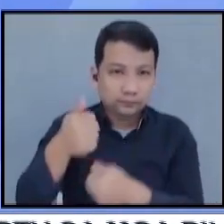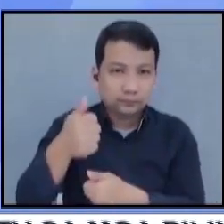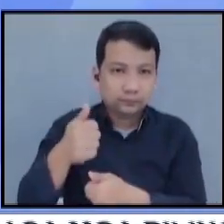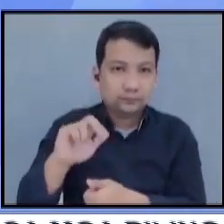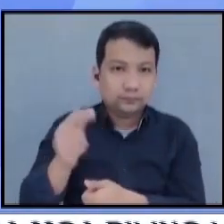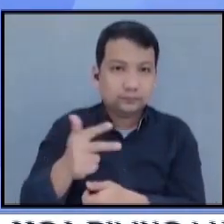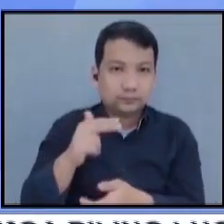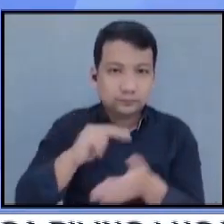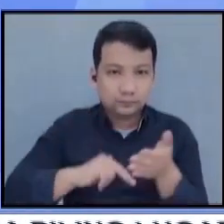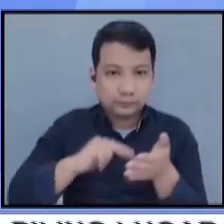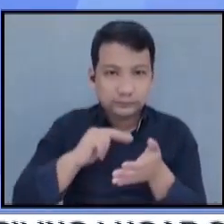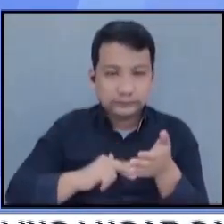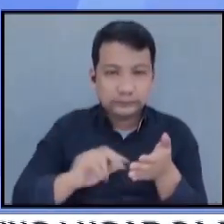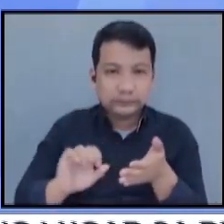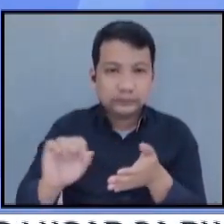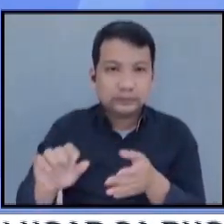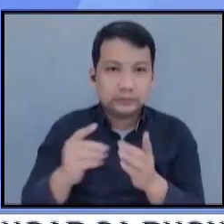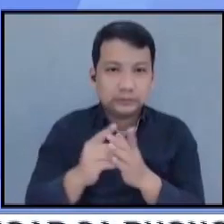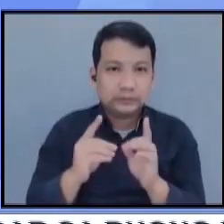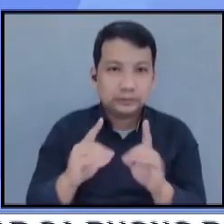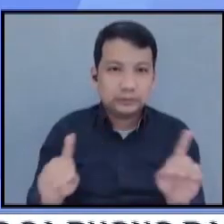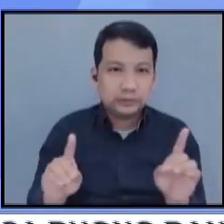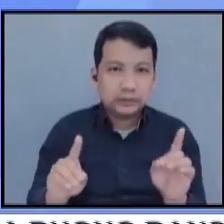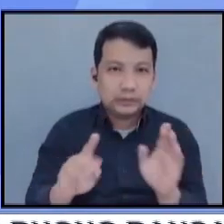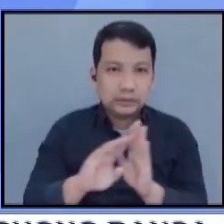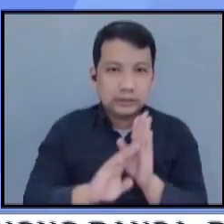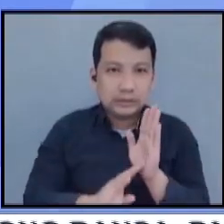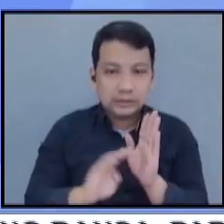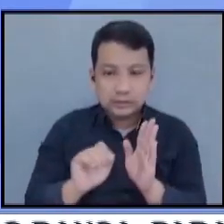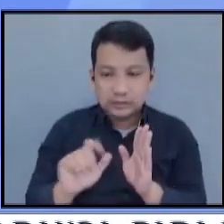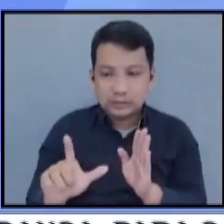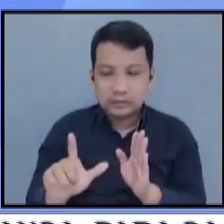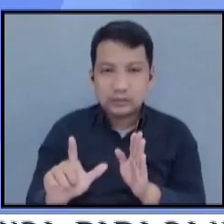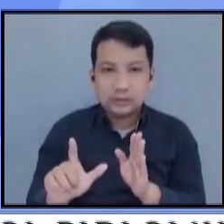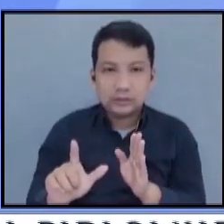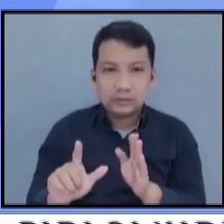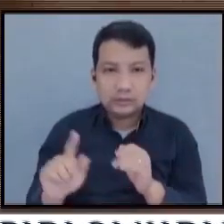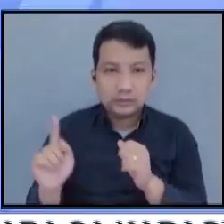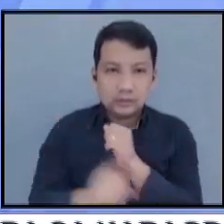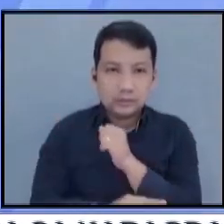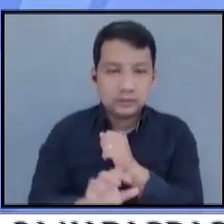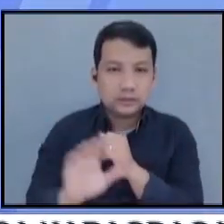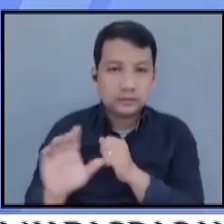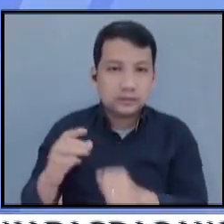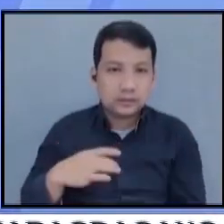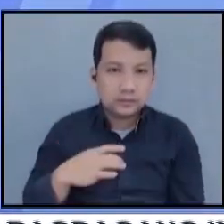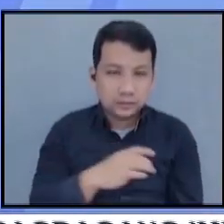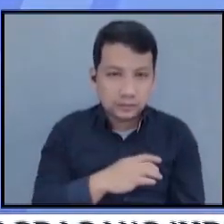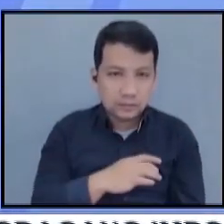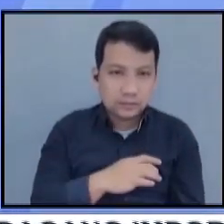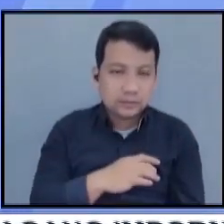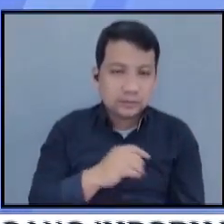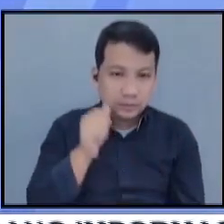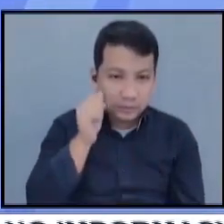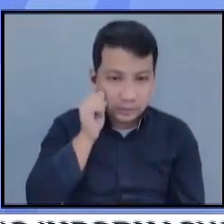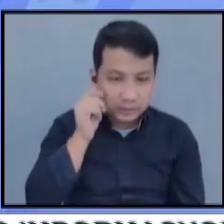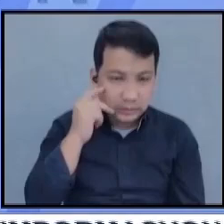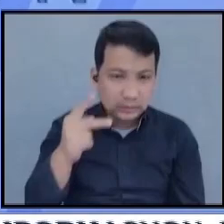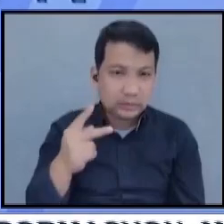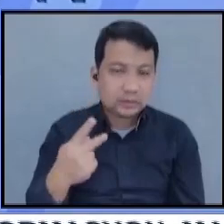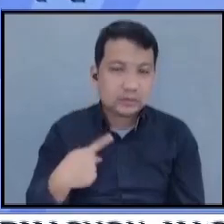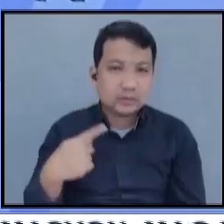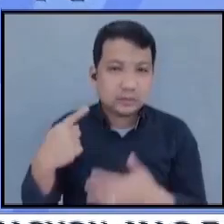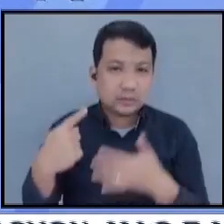kontrobersyal na divorce bill at napatawan na rin ng parusa si Congressman Pantaleon Alvarez. Ang detalye sa report ni